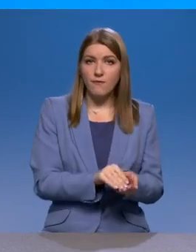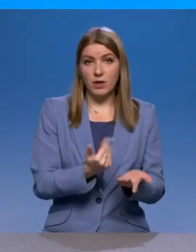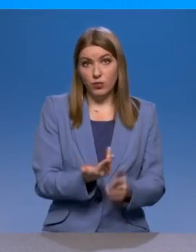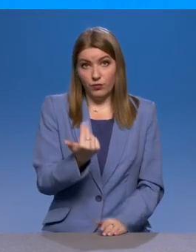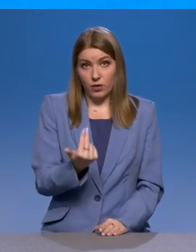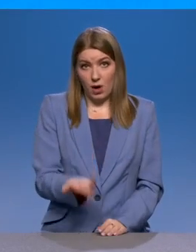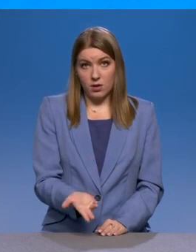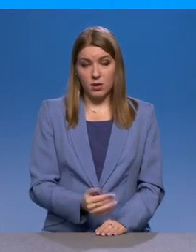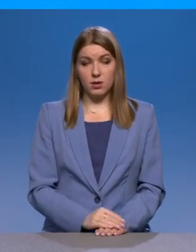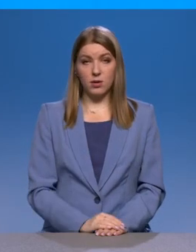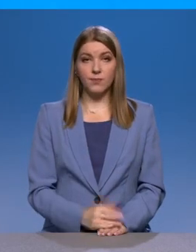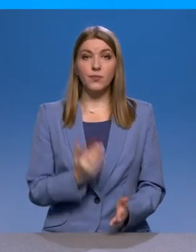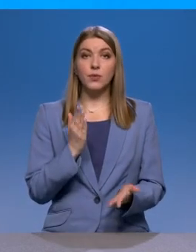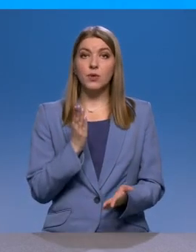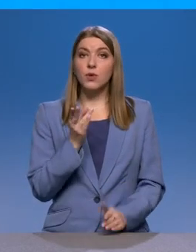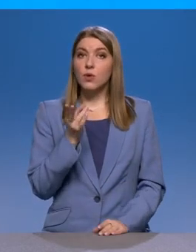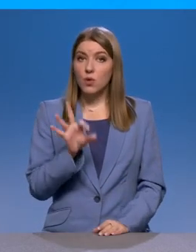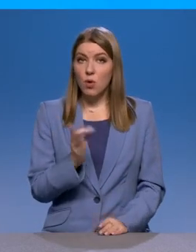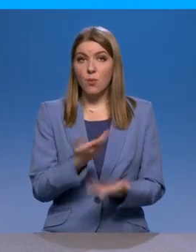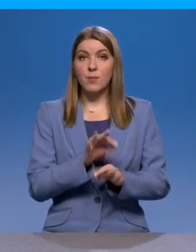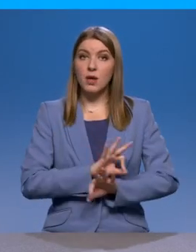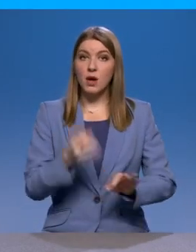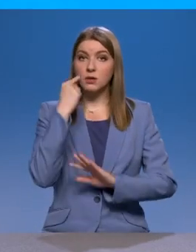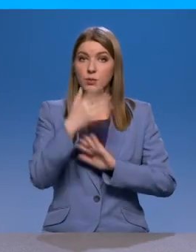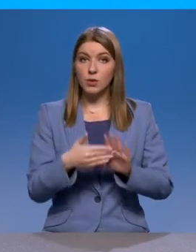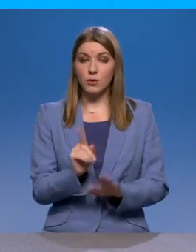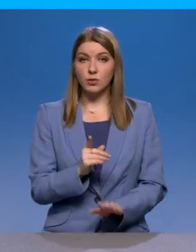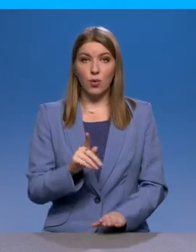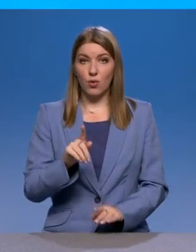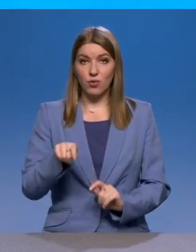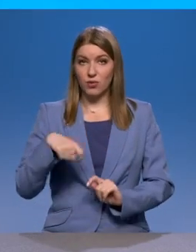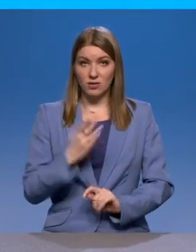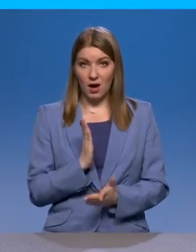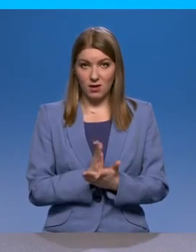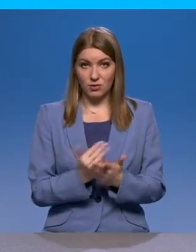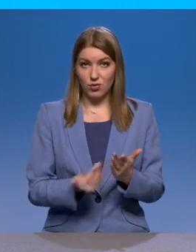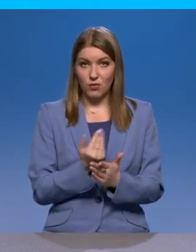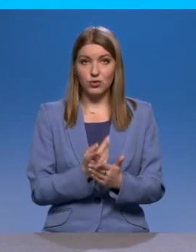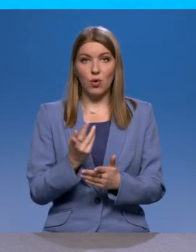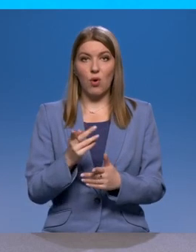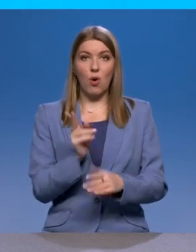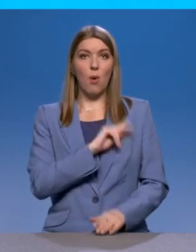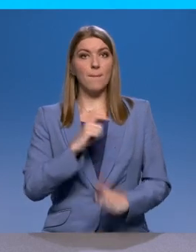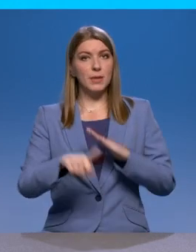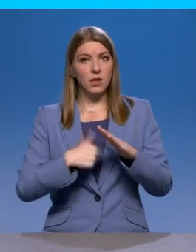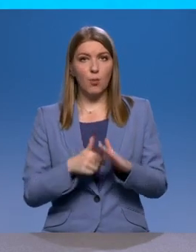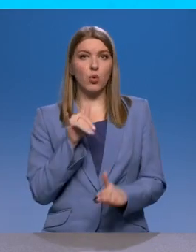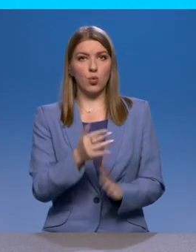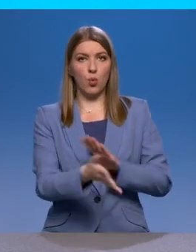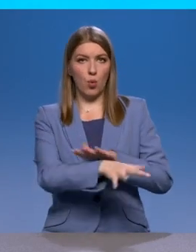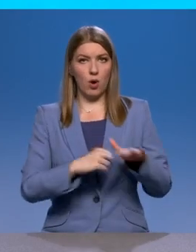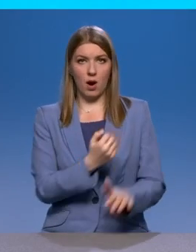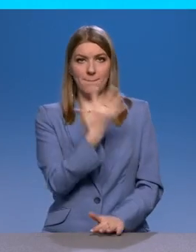А есть, а при этом мы прекрасно понимаем, вот не зря же появляются новости, что у безработного украли 5 миллионов и так далее, когда ну,